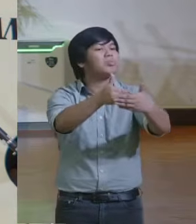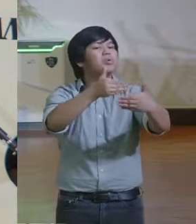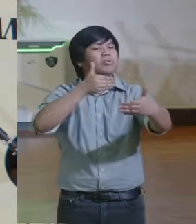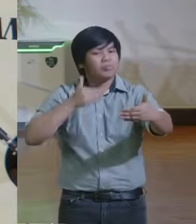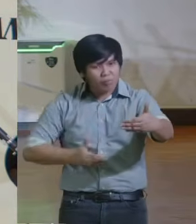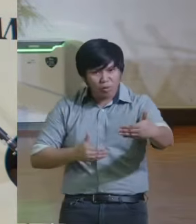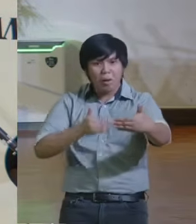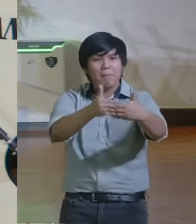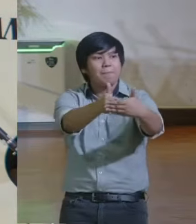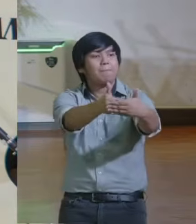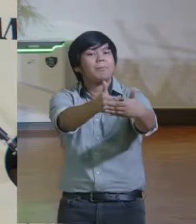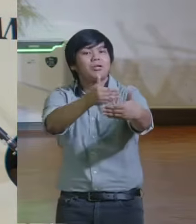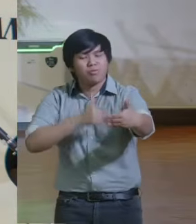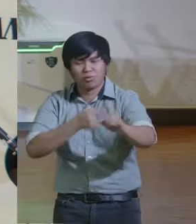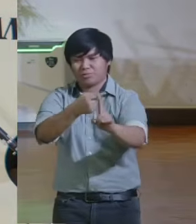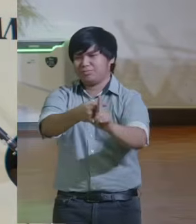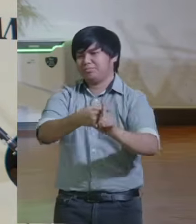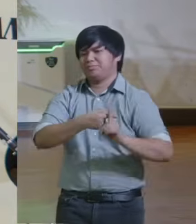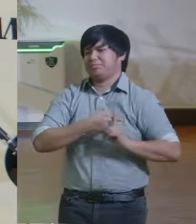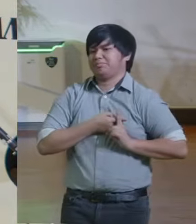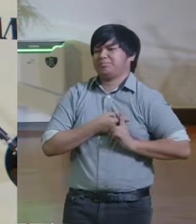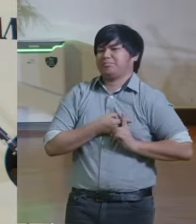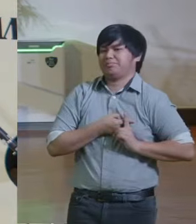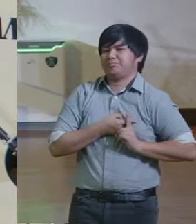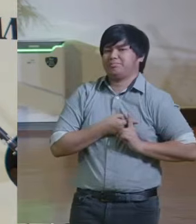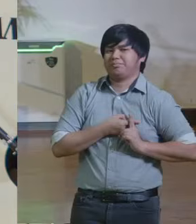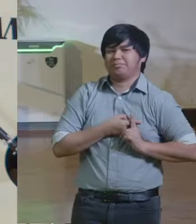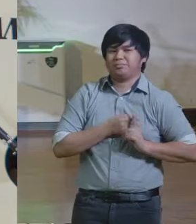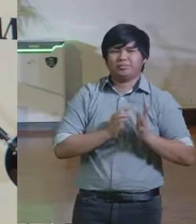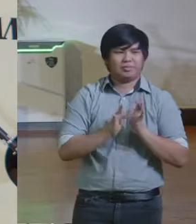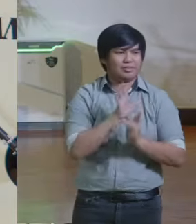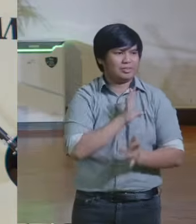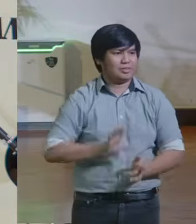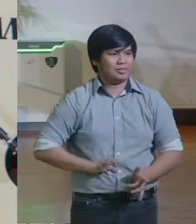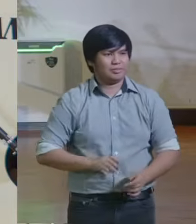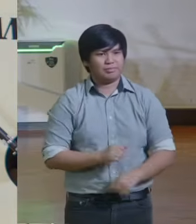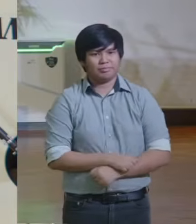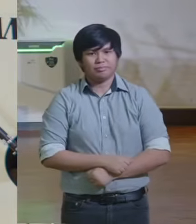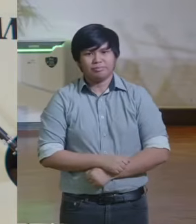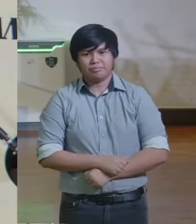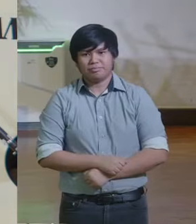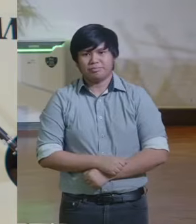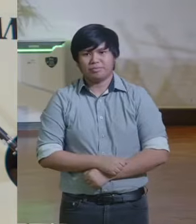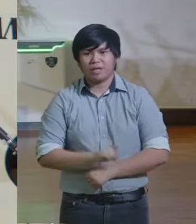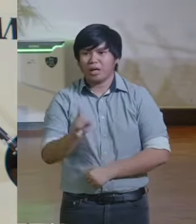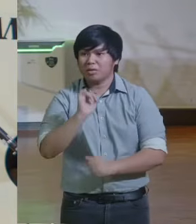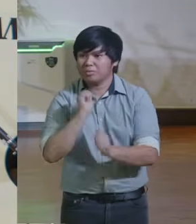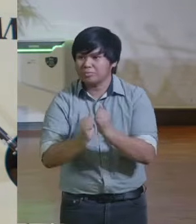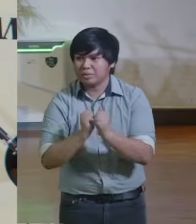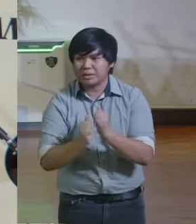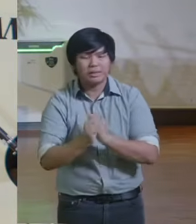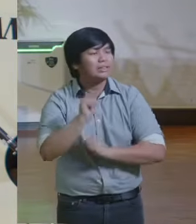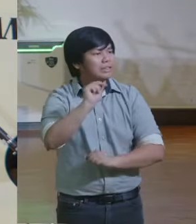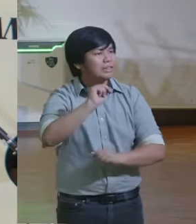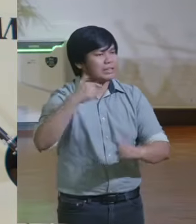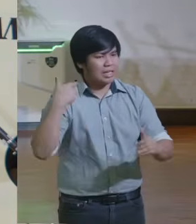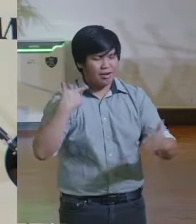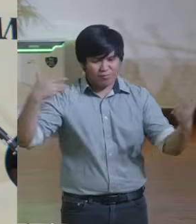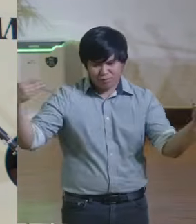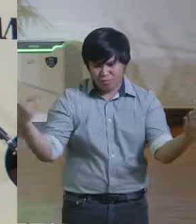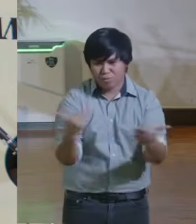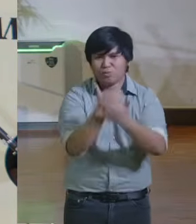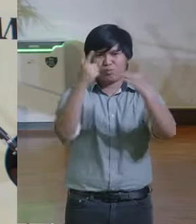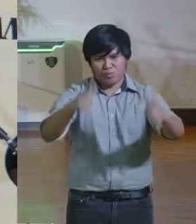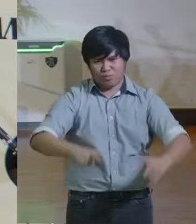nakatagpo kay Kristo Jesus o bago niya tayo tinagpo. Ang ibig sabihin nito, kailangan may bagong buhay ang lahat